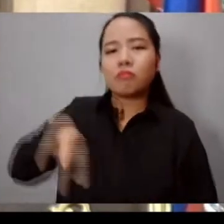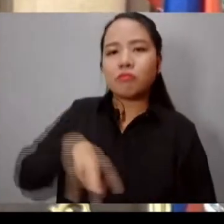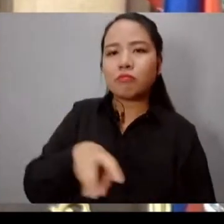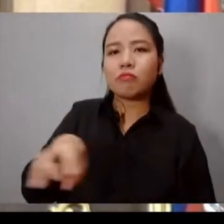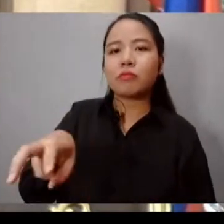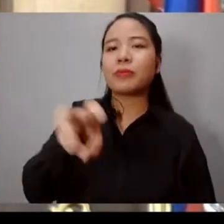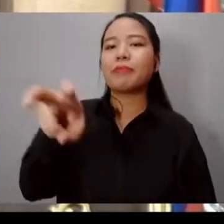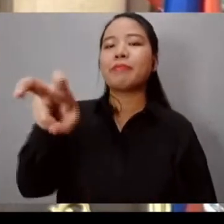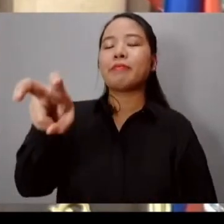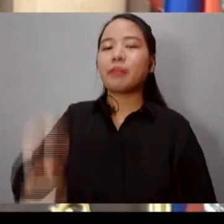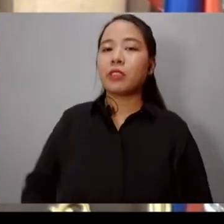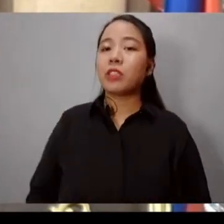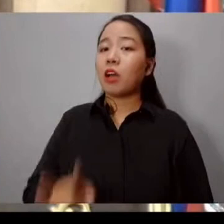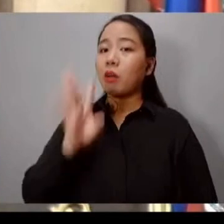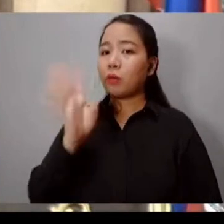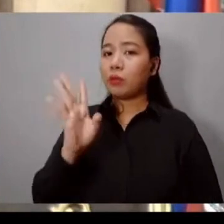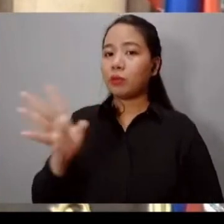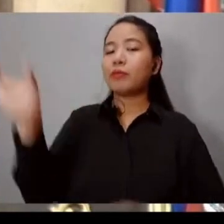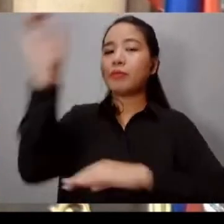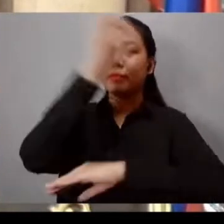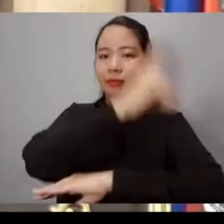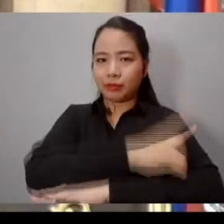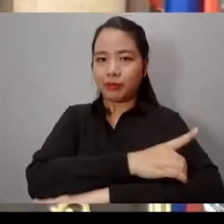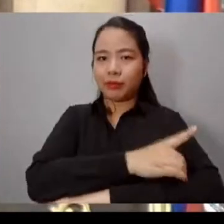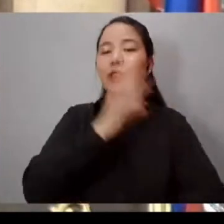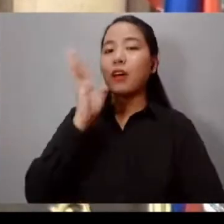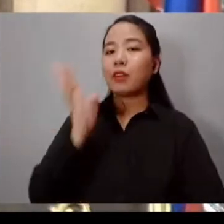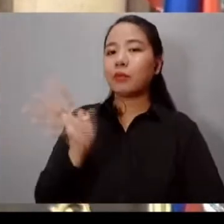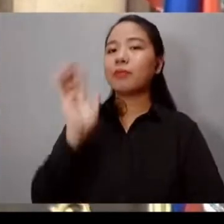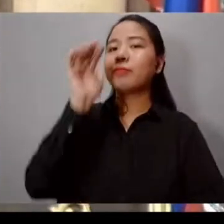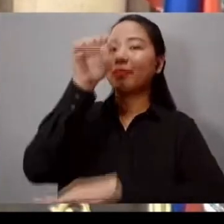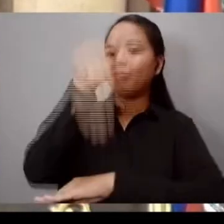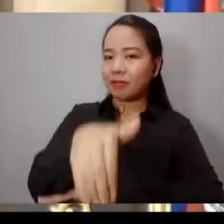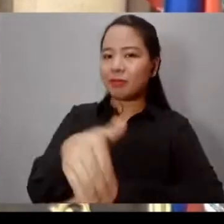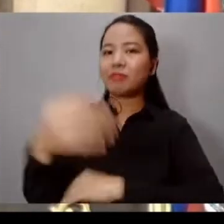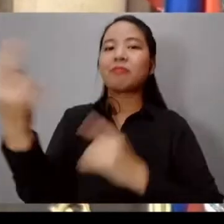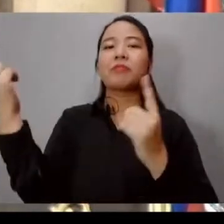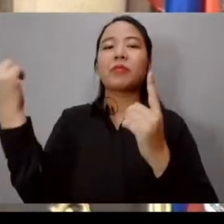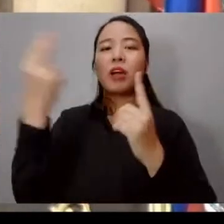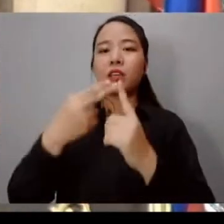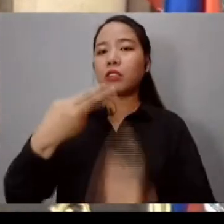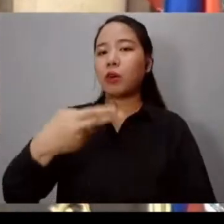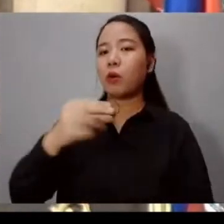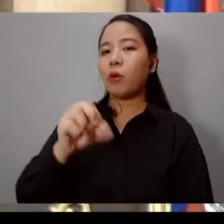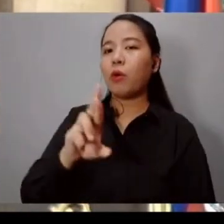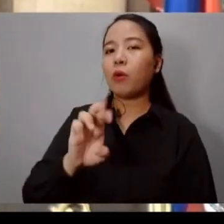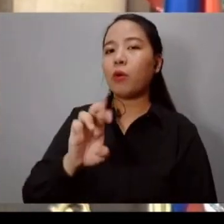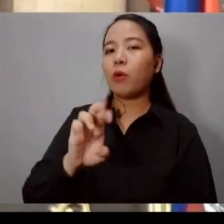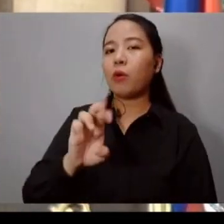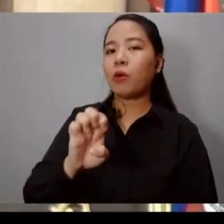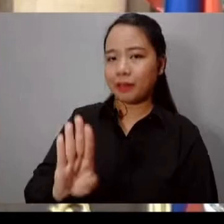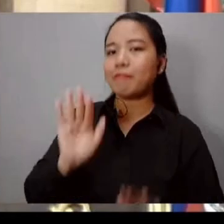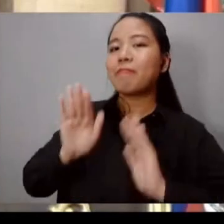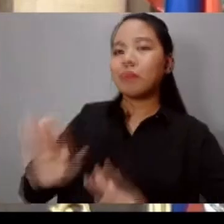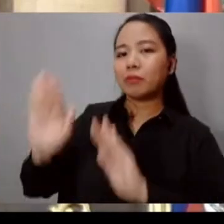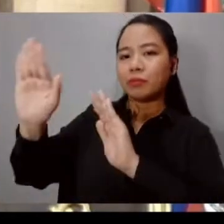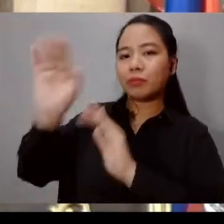40 araw at 40 gabi hanggang sa Horeb, ang bundok ng Diyos.